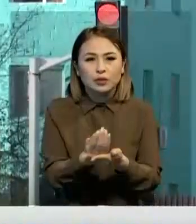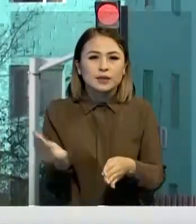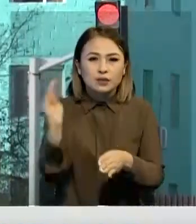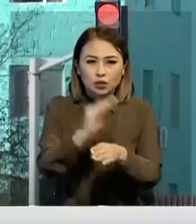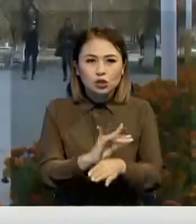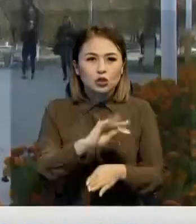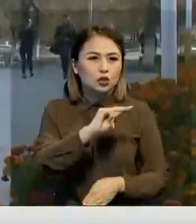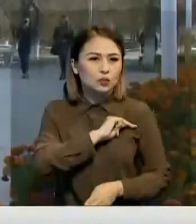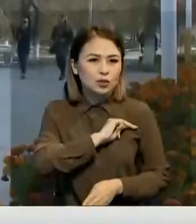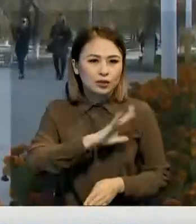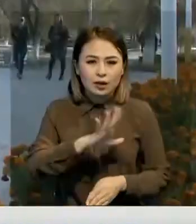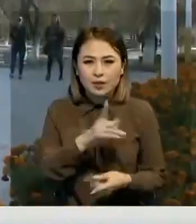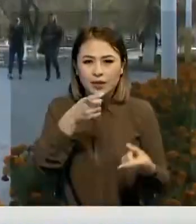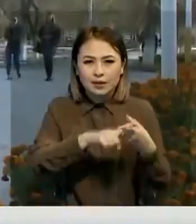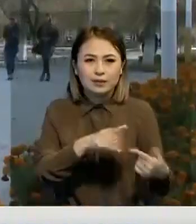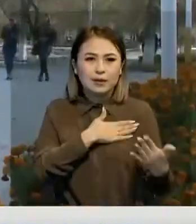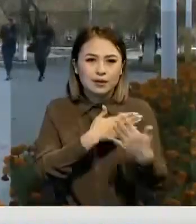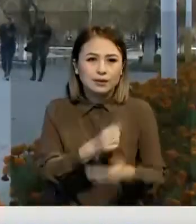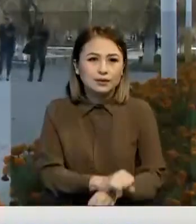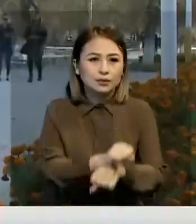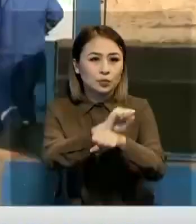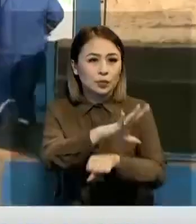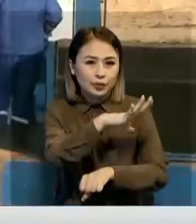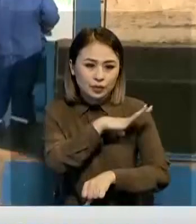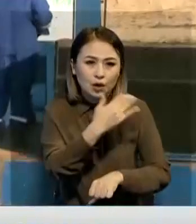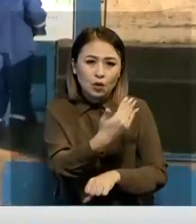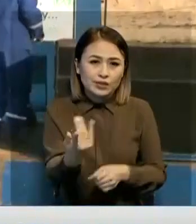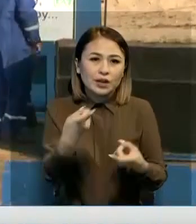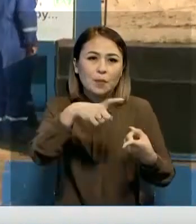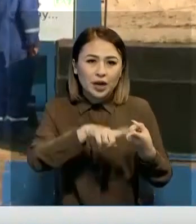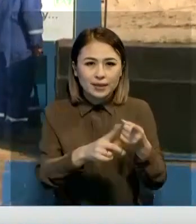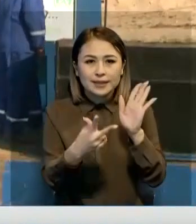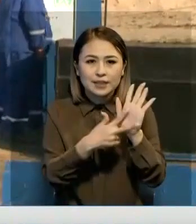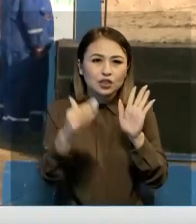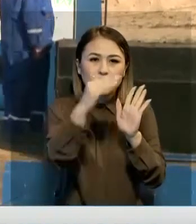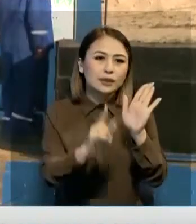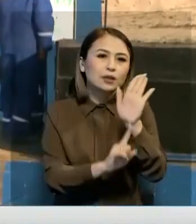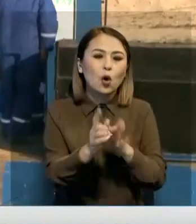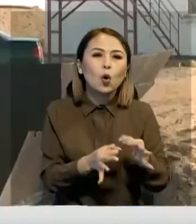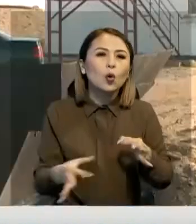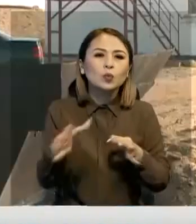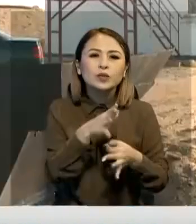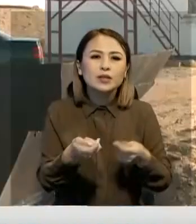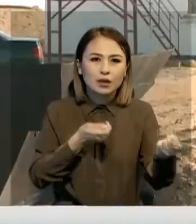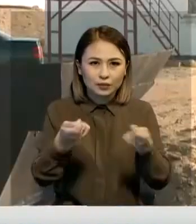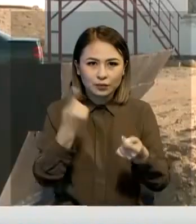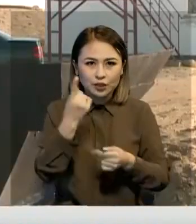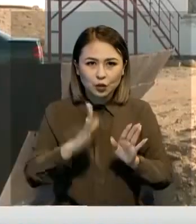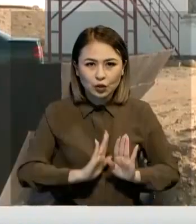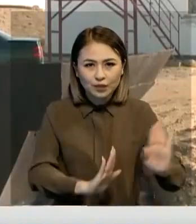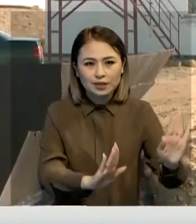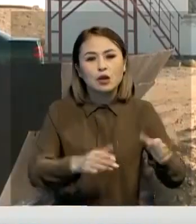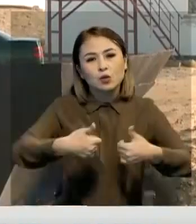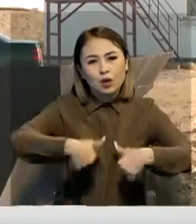жалақы көтеруге және жұмыссыздыққа байланысты наразылық акциясына шыққан еді. Осыған байланысты 8 шақпанда облыс әкімнің